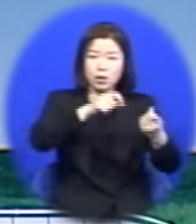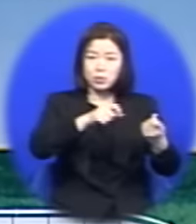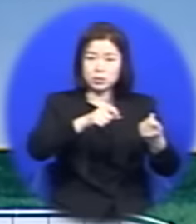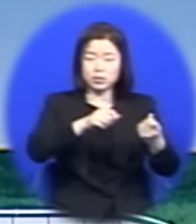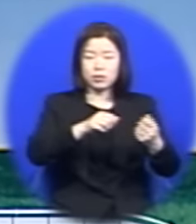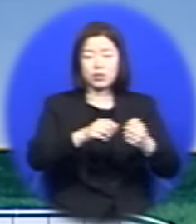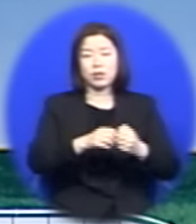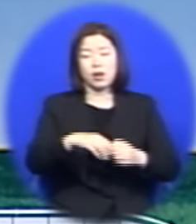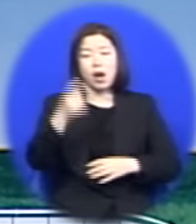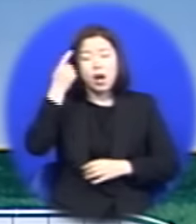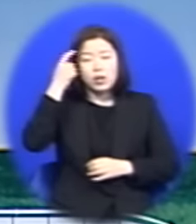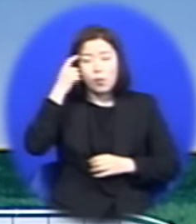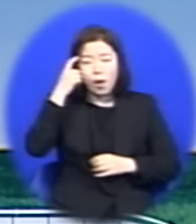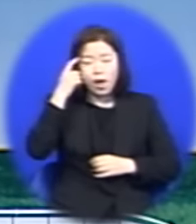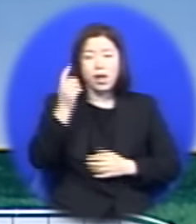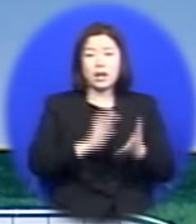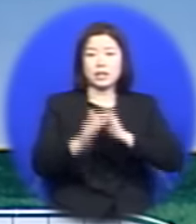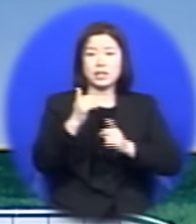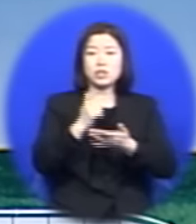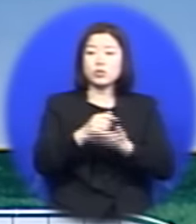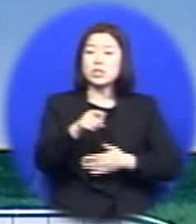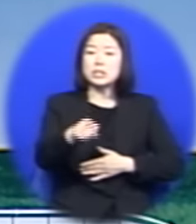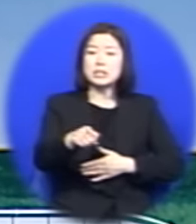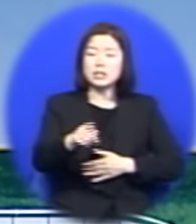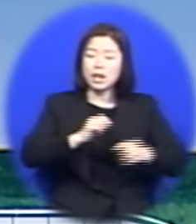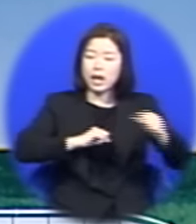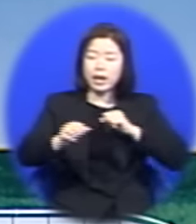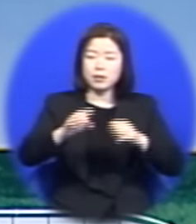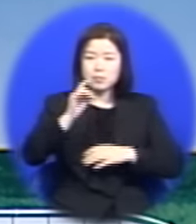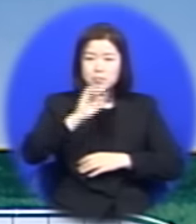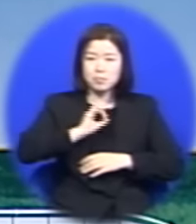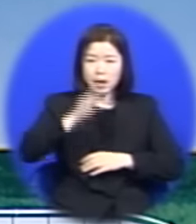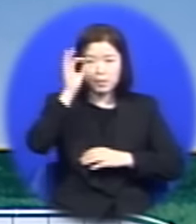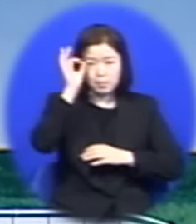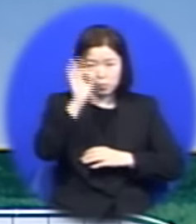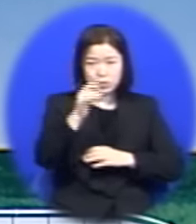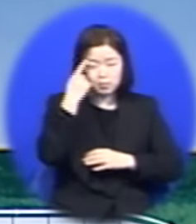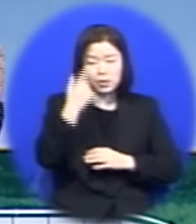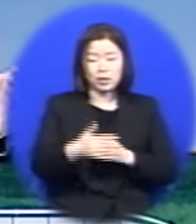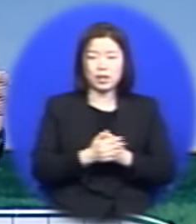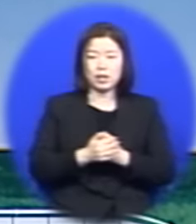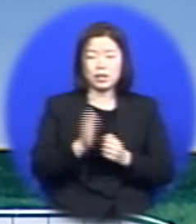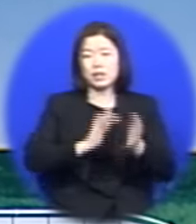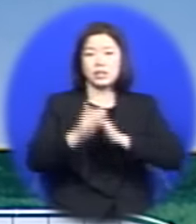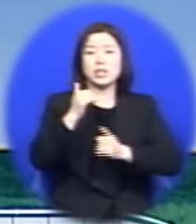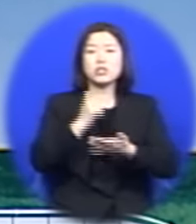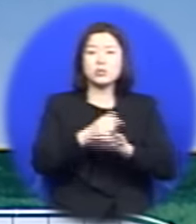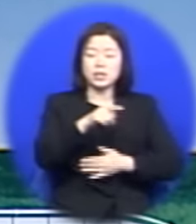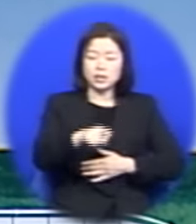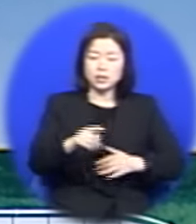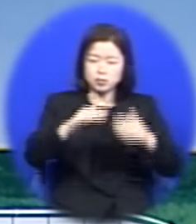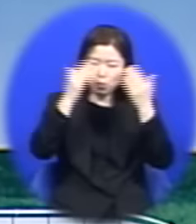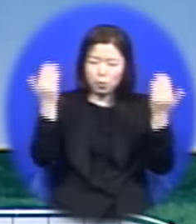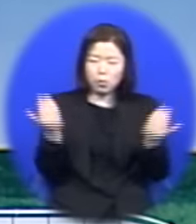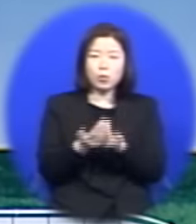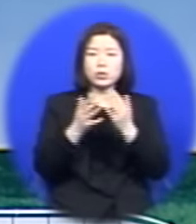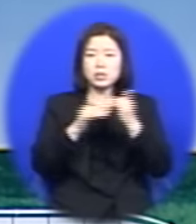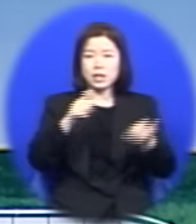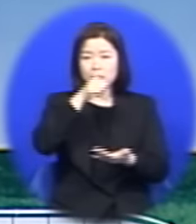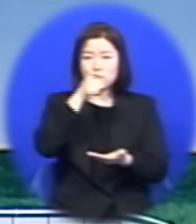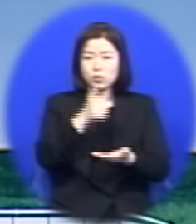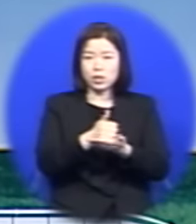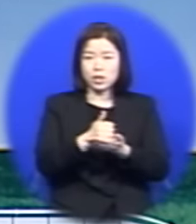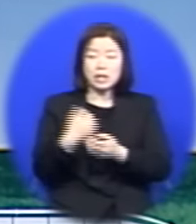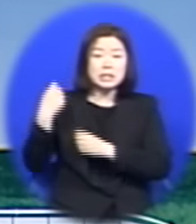왜 예수님이 그렇게 하신 것만 보십니까? 예수님은 그 모든 사람의 죄를 지고 십자가에